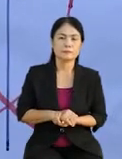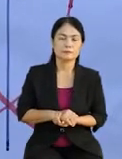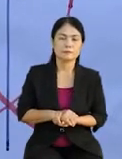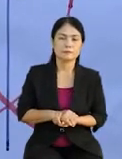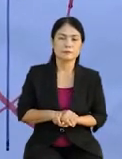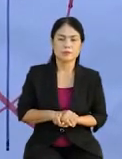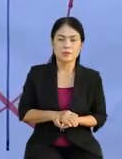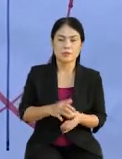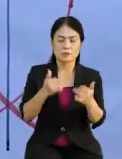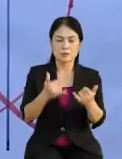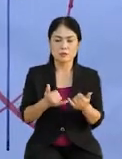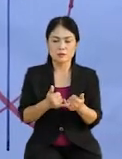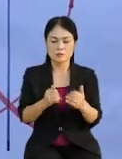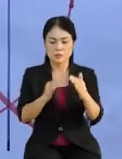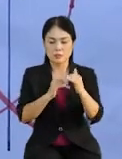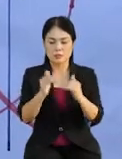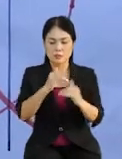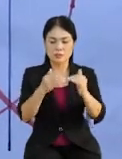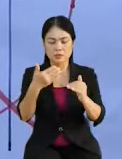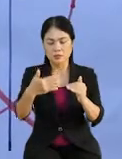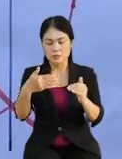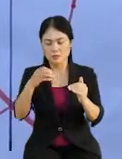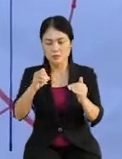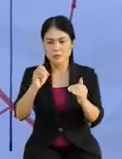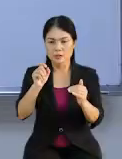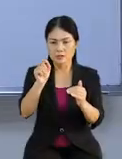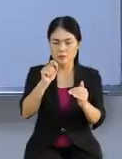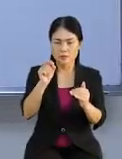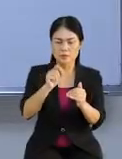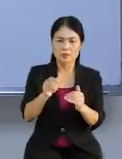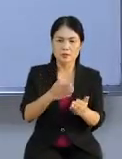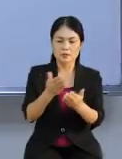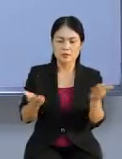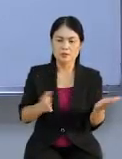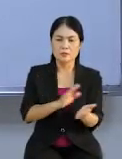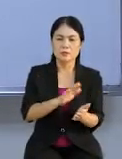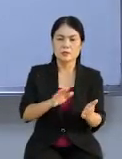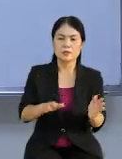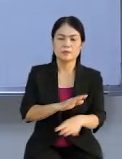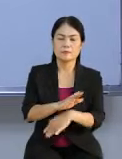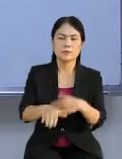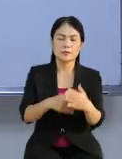bát ní cứ chía xùm nông mồm cài sập được rề bà chẳng mày đáp ông có đọc nế